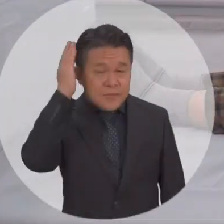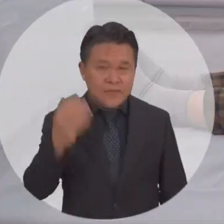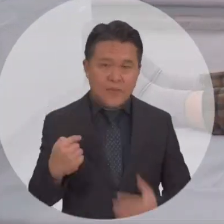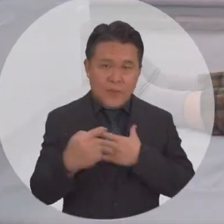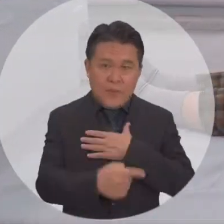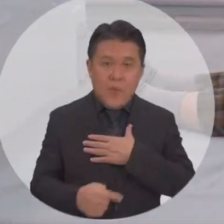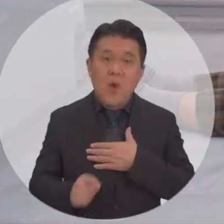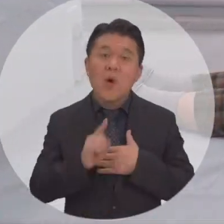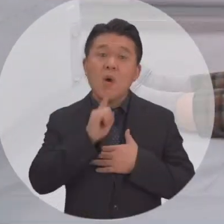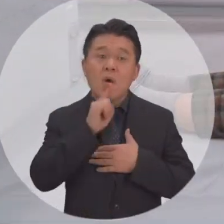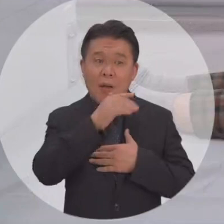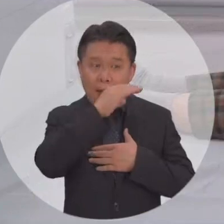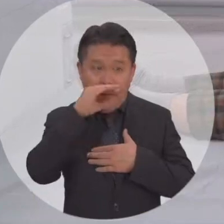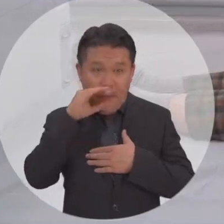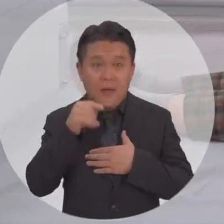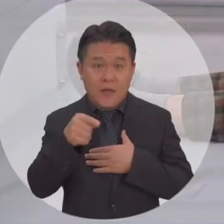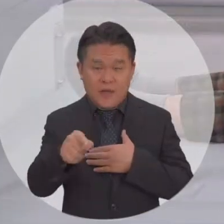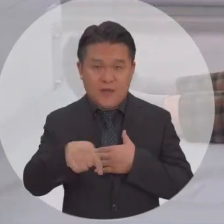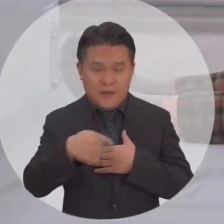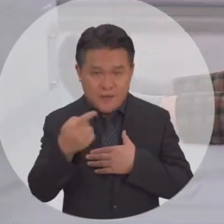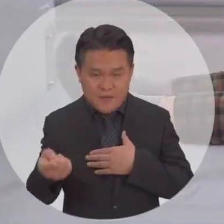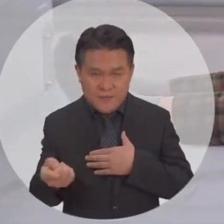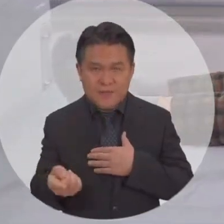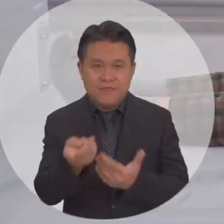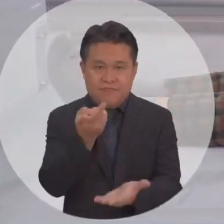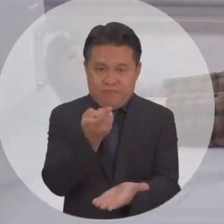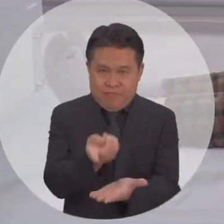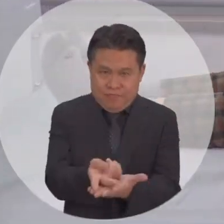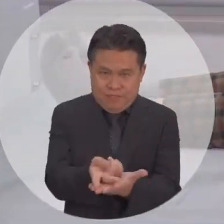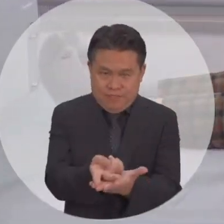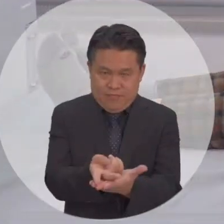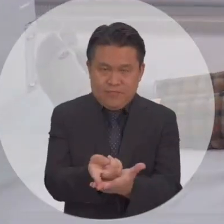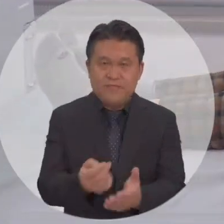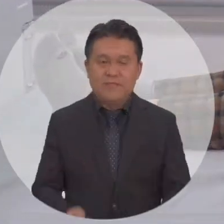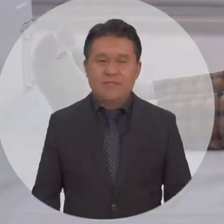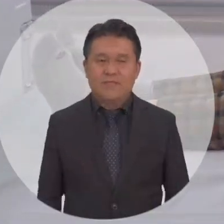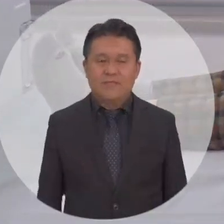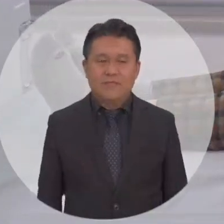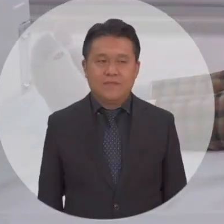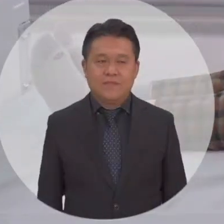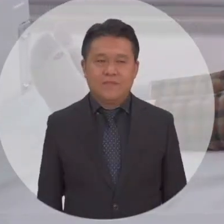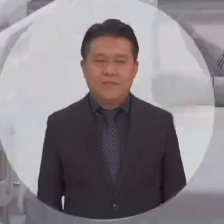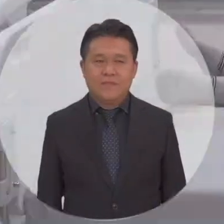대상자의 머리, 몸통, 엉덩이를 바르게 하고 침대 가운데에